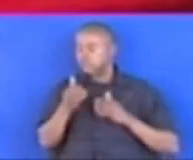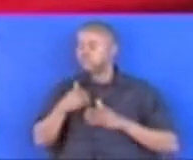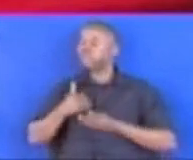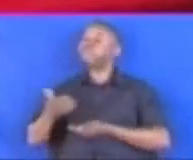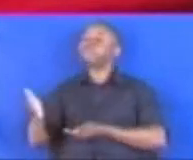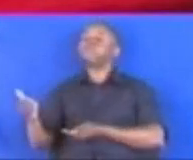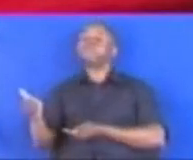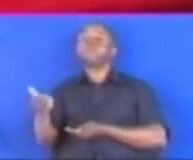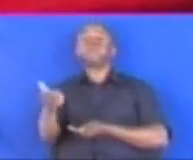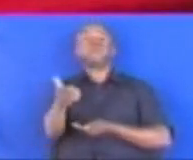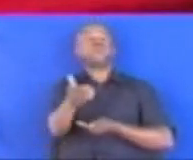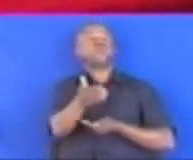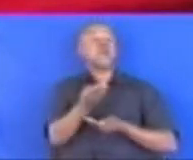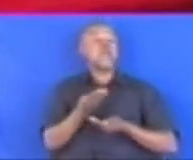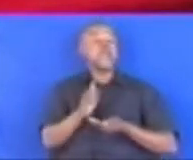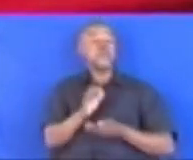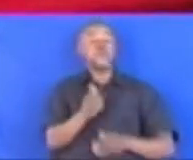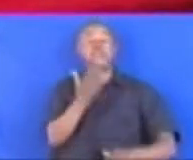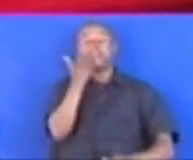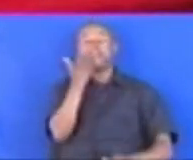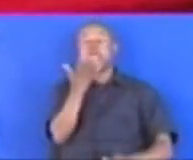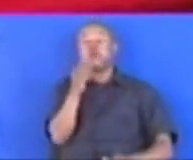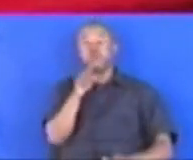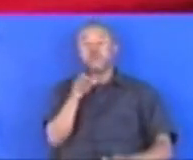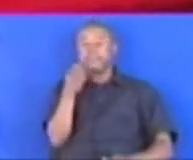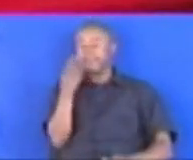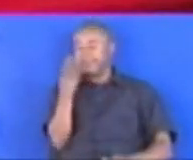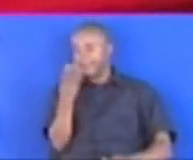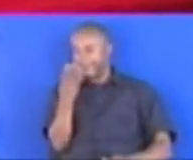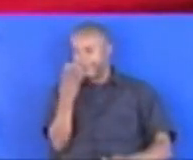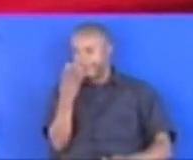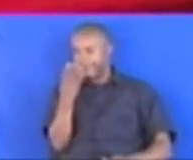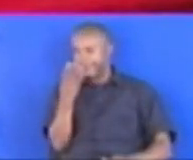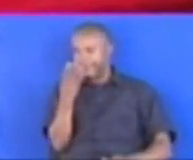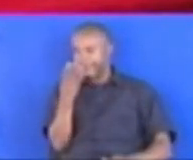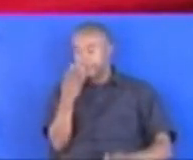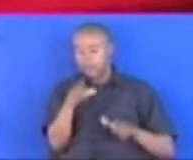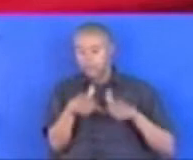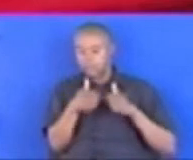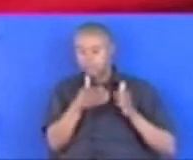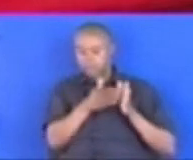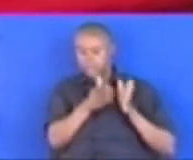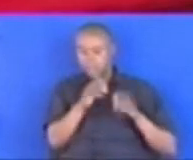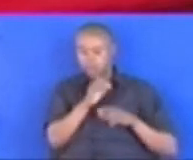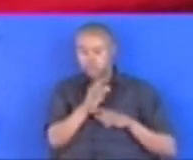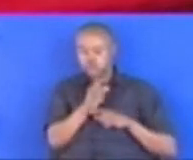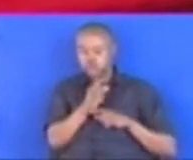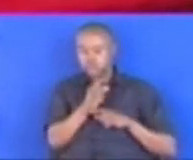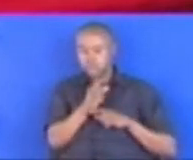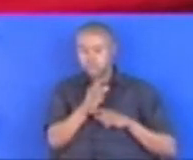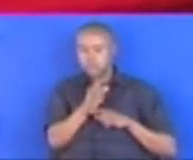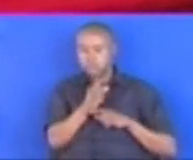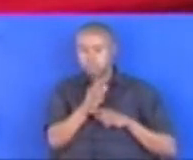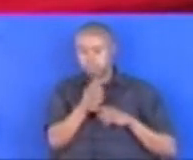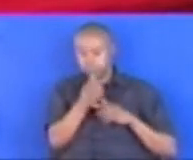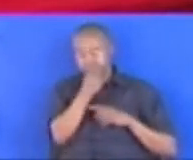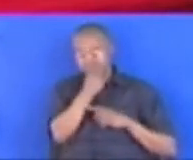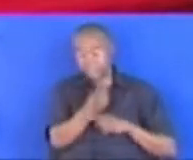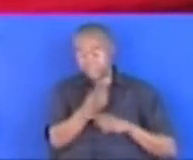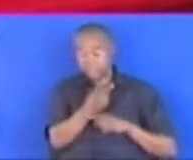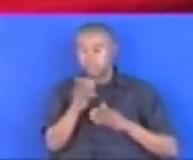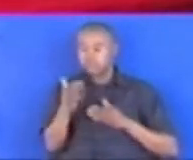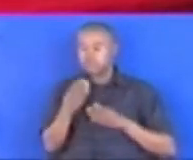kukusanya maduhuri ya shilingi bilioni 5.4, kufika Februari 2021, makusanyo yalikuwa shilingi